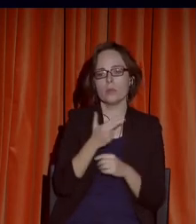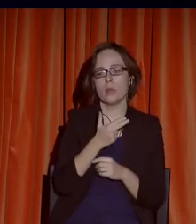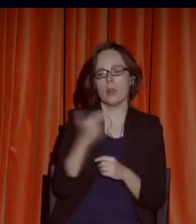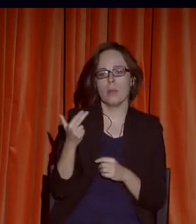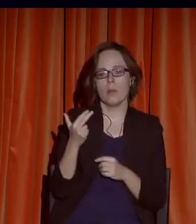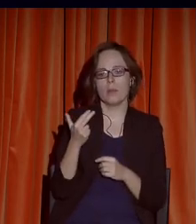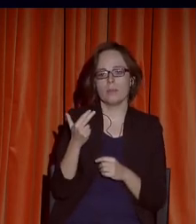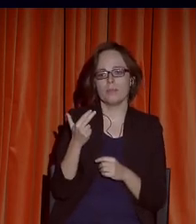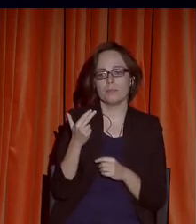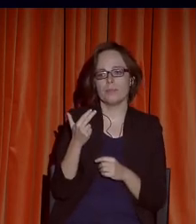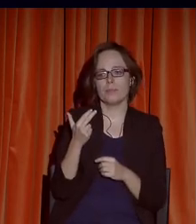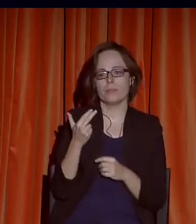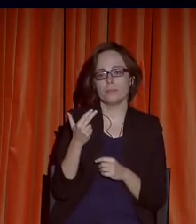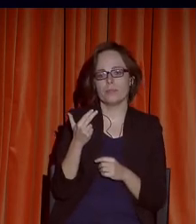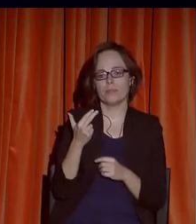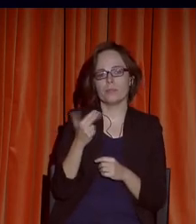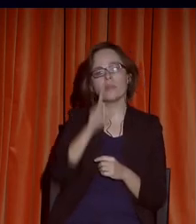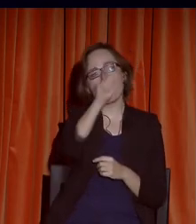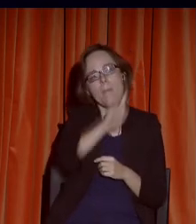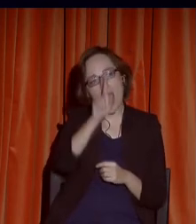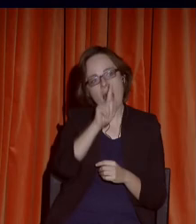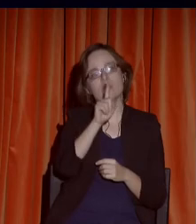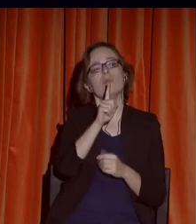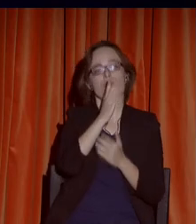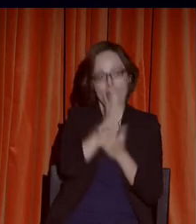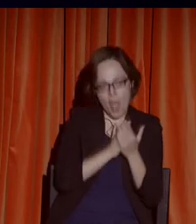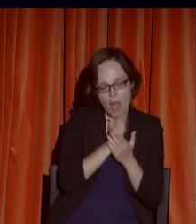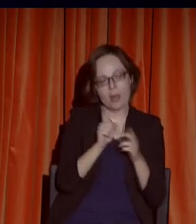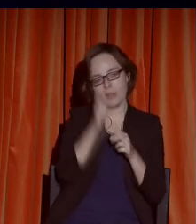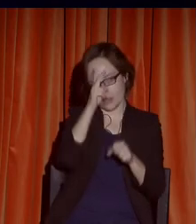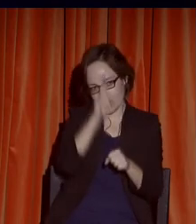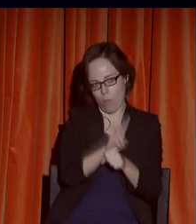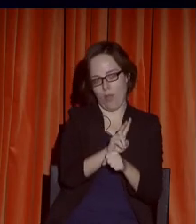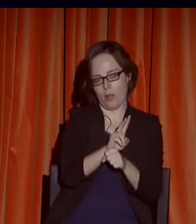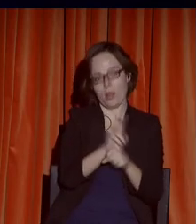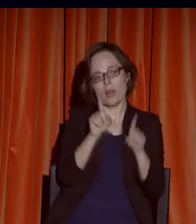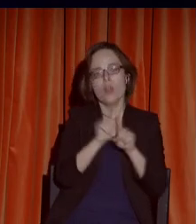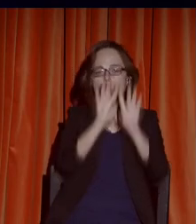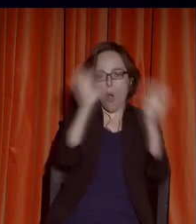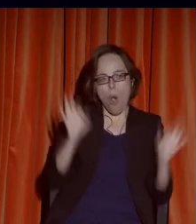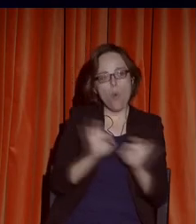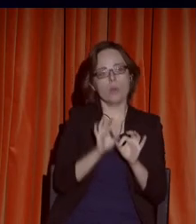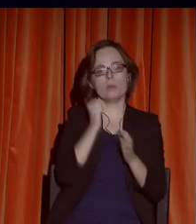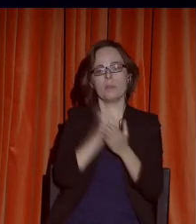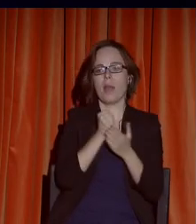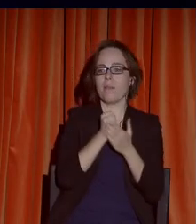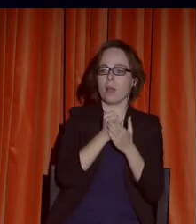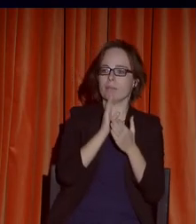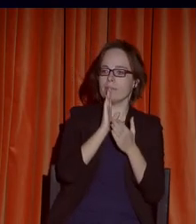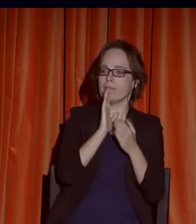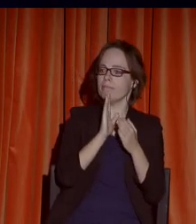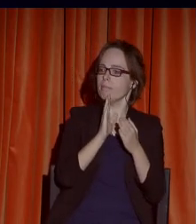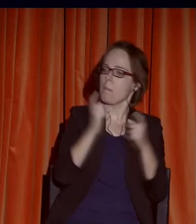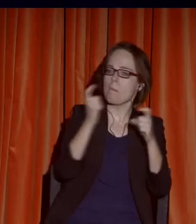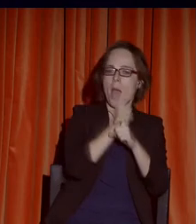wierze i zaufaniu do struktur państwowych, do państwowości jako takiej, bo to jest też część tego badania